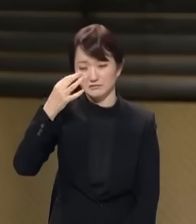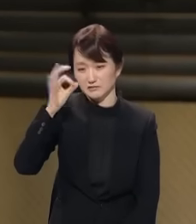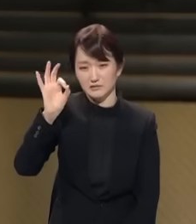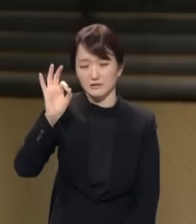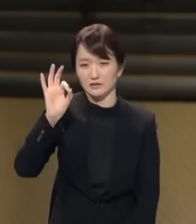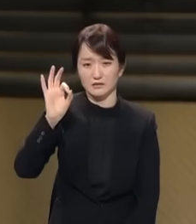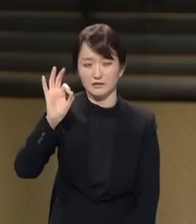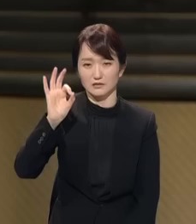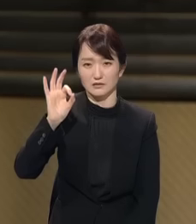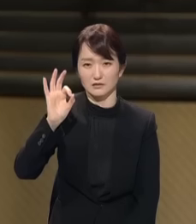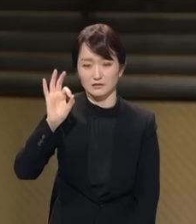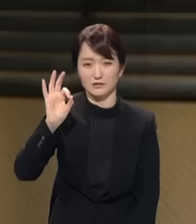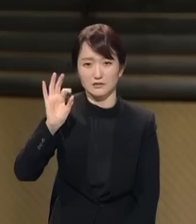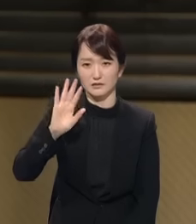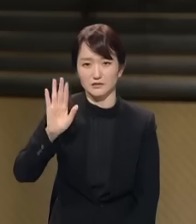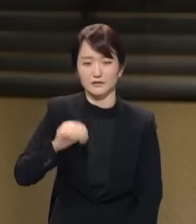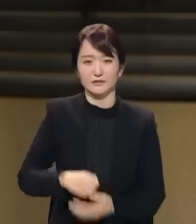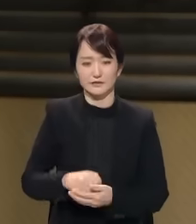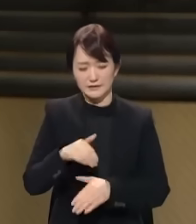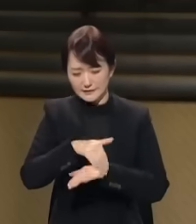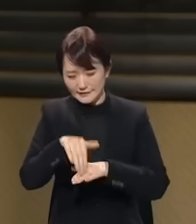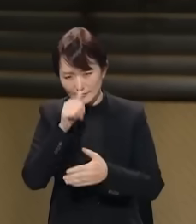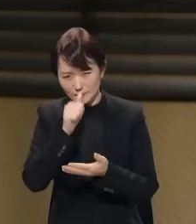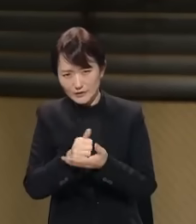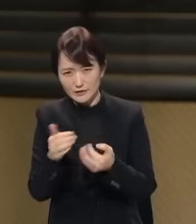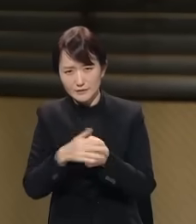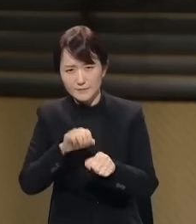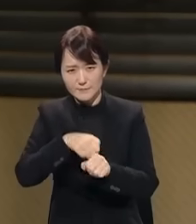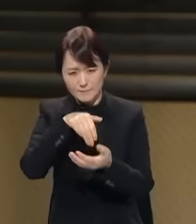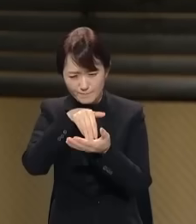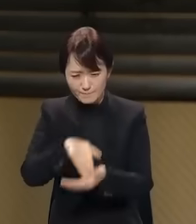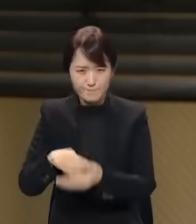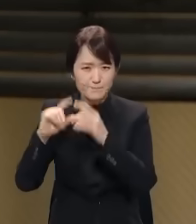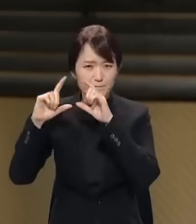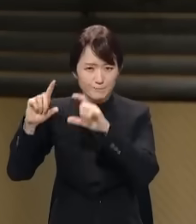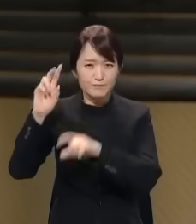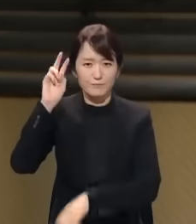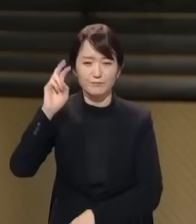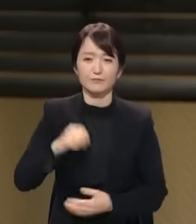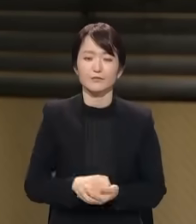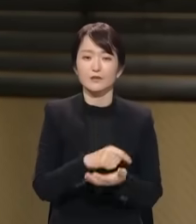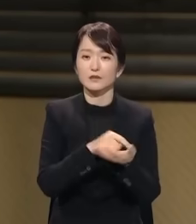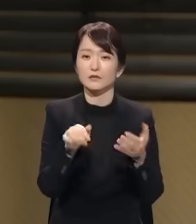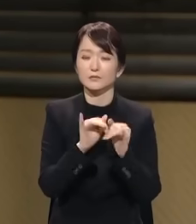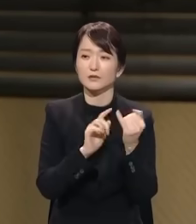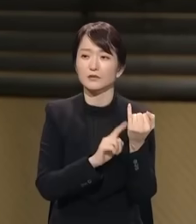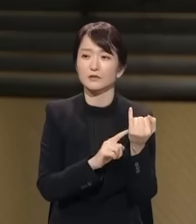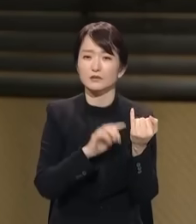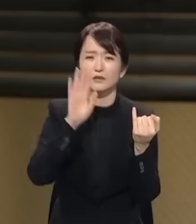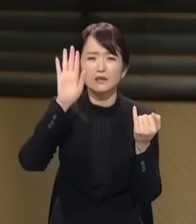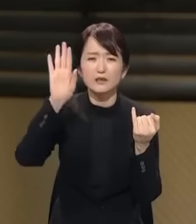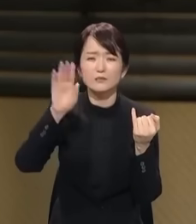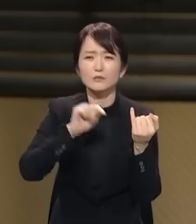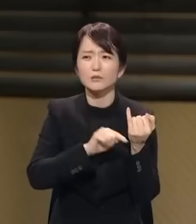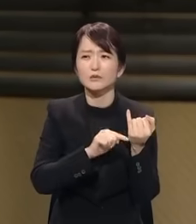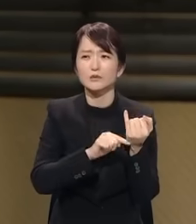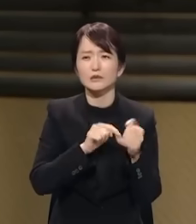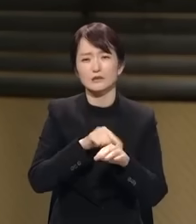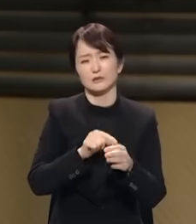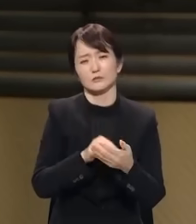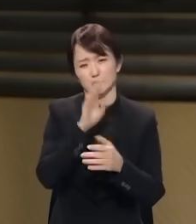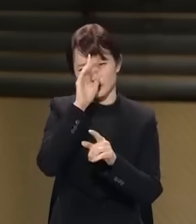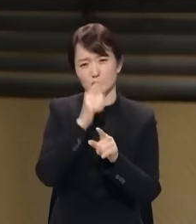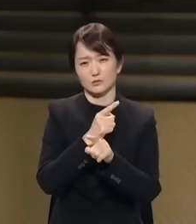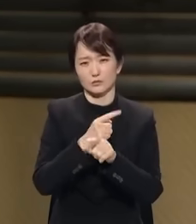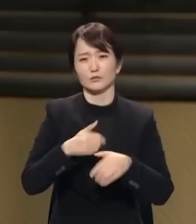계획적으로 반복해서 했던 범죄라고 봐서 막 중한 처벌 받을 걸로 보이고 피해자들한테 좀 앞으로 좀 그런 것 심리치료 좀 필요하지